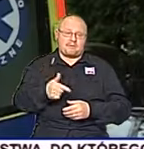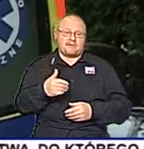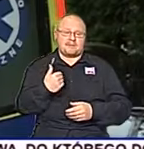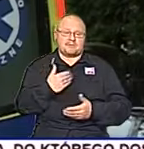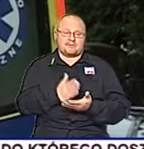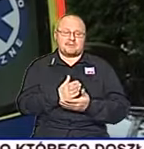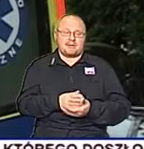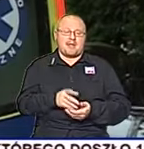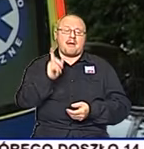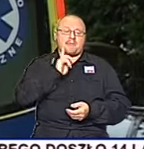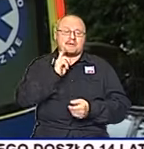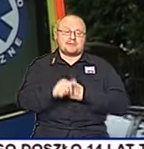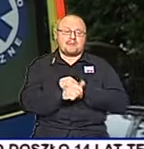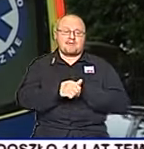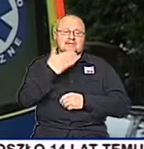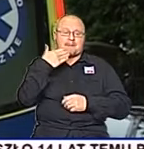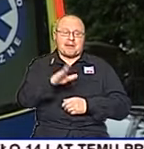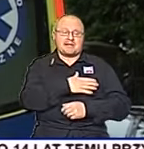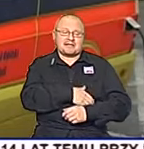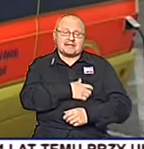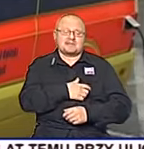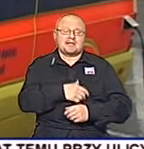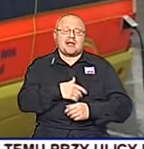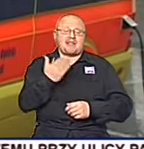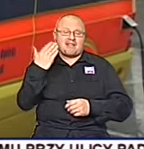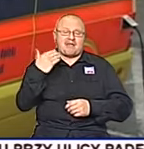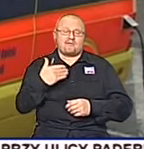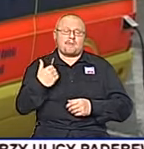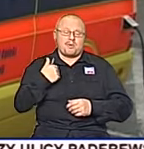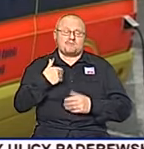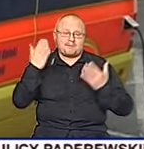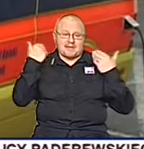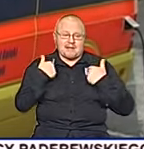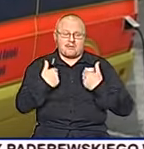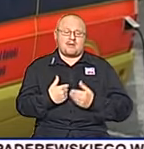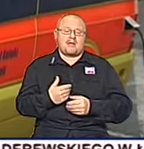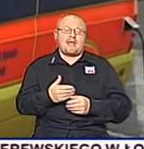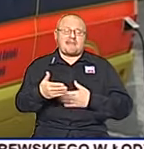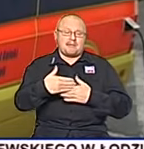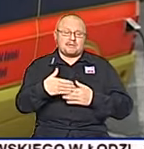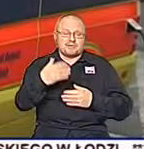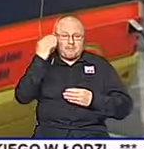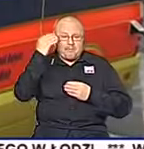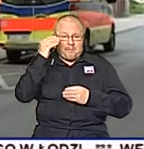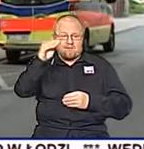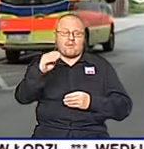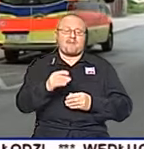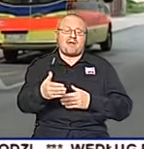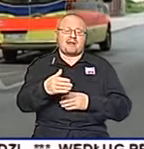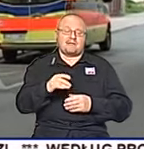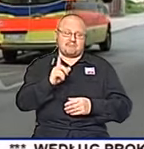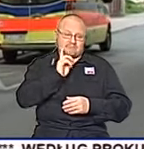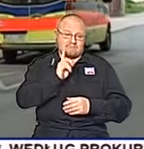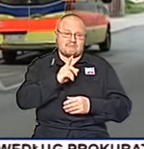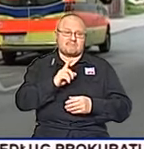pomoc. Mężczyzna z powodu zapalenia mięśnia sercowego niedawno spędził 3 tygodnie w szpitalu. Najbliżsi poinformowali o tym dyspozytora. Ten